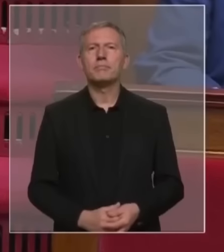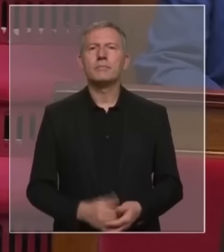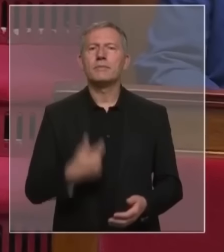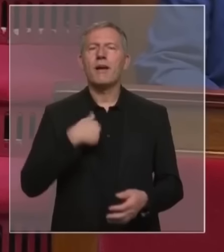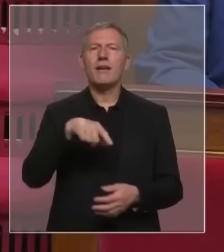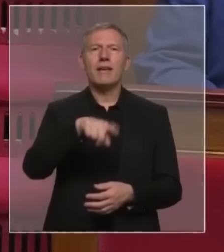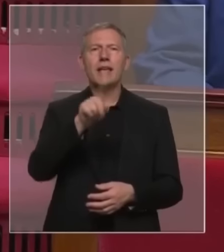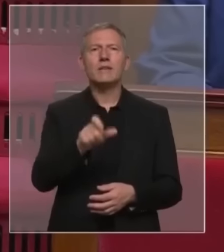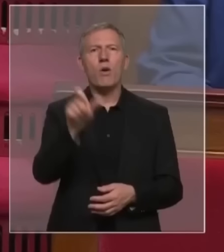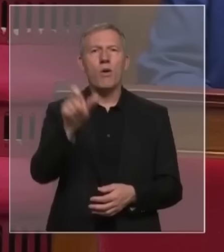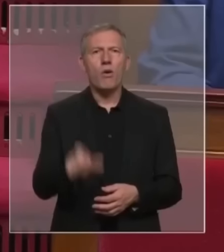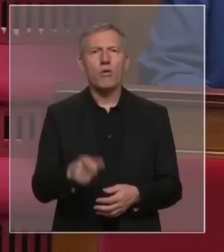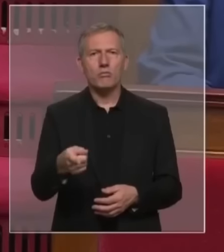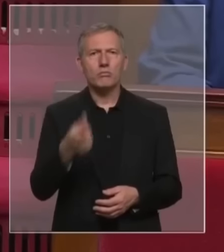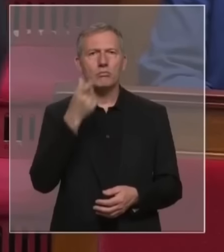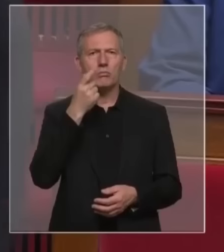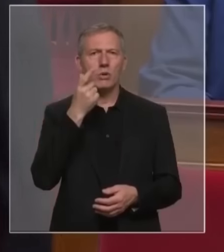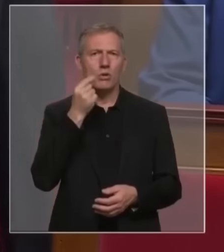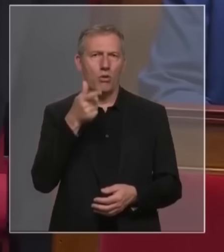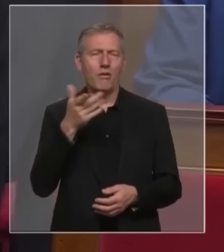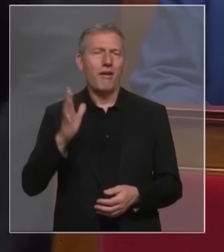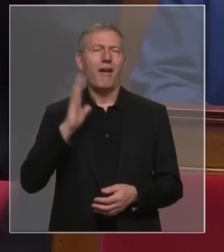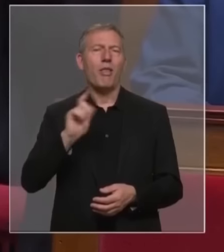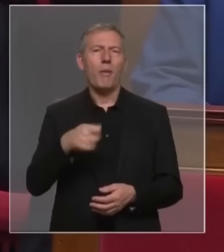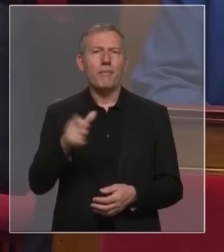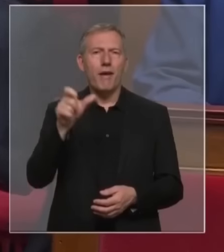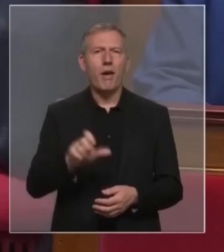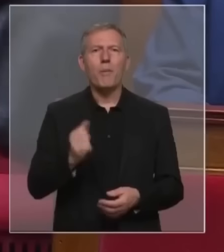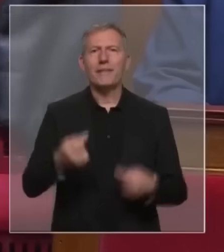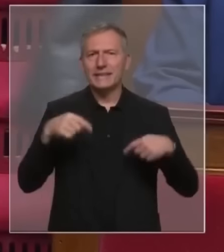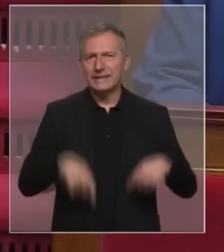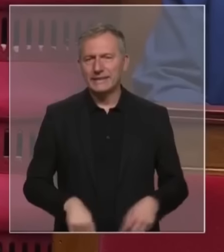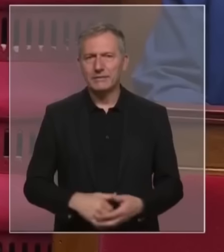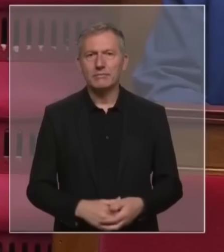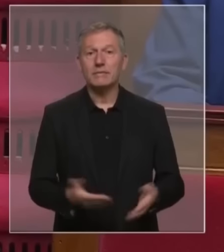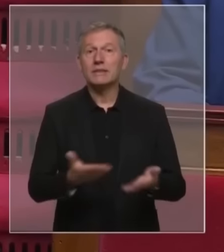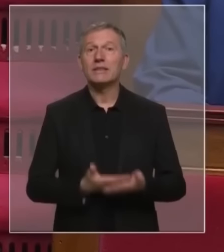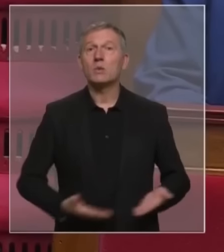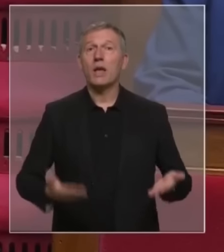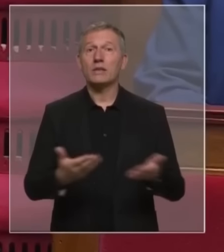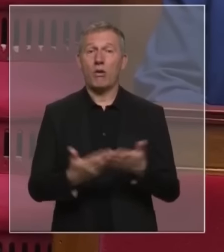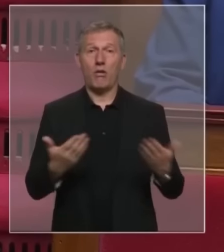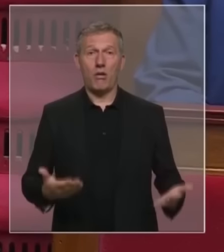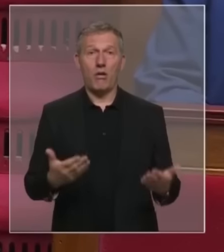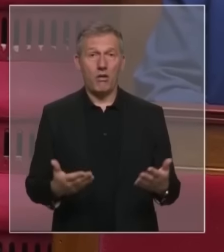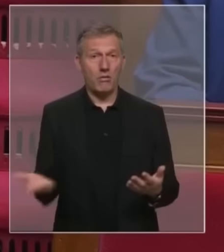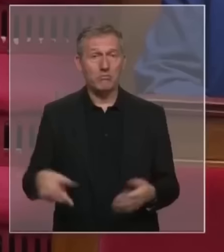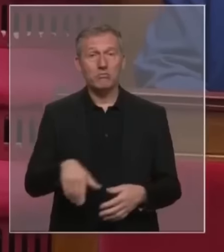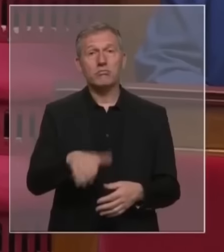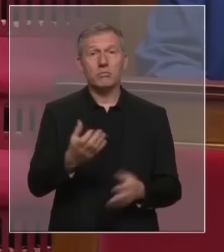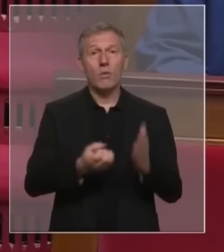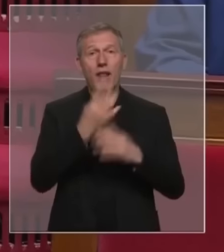ma question s'adresse à Monsieur s'adresser initialement à Monsieur le Premier Ministre la situation actuelle en kanaki est plus que